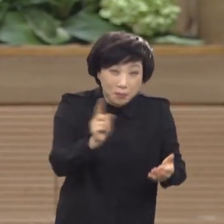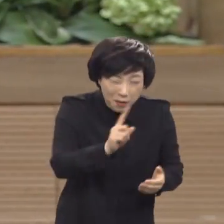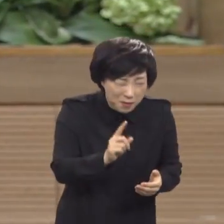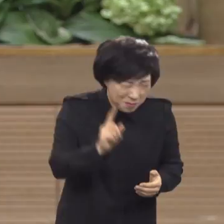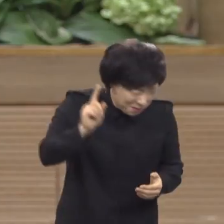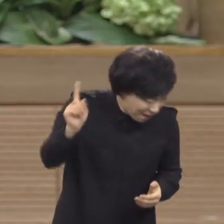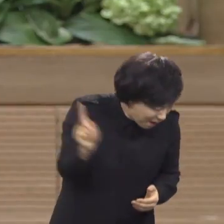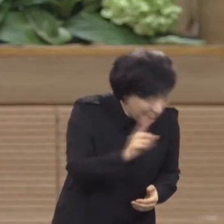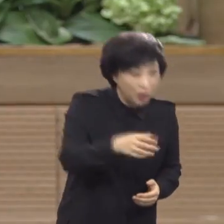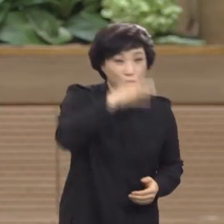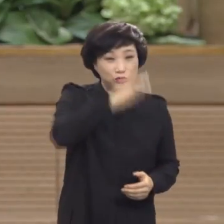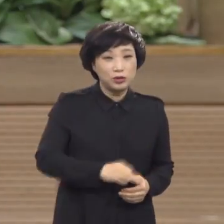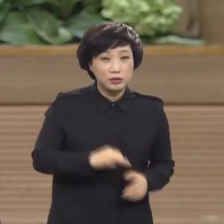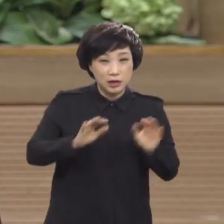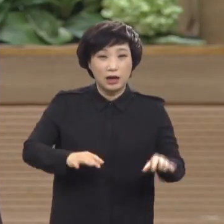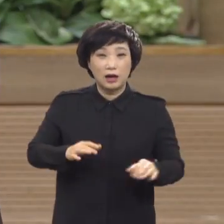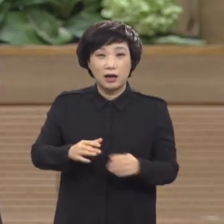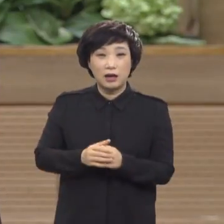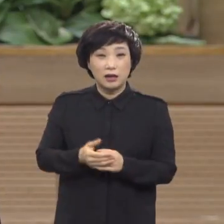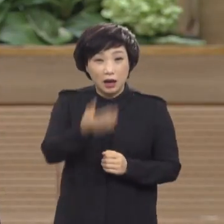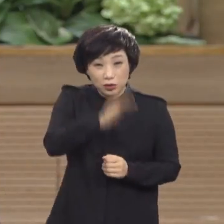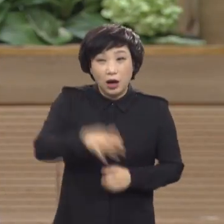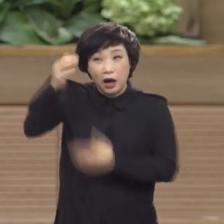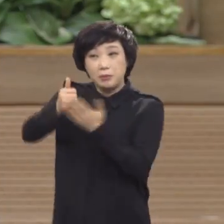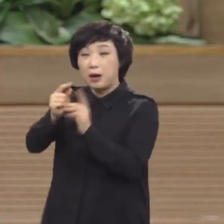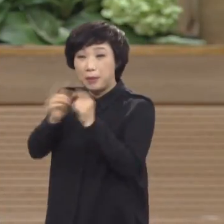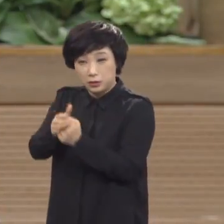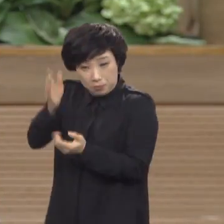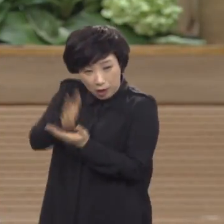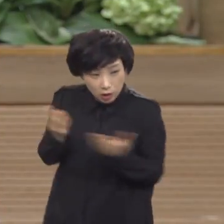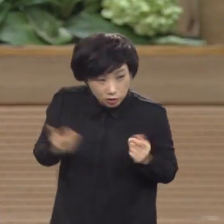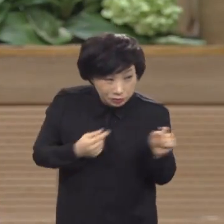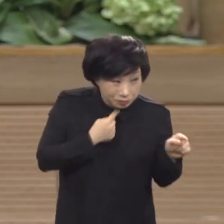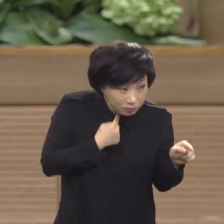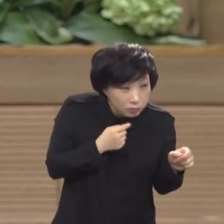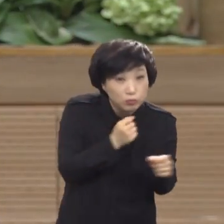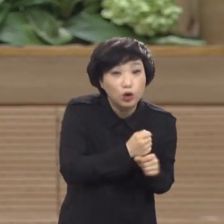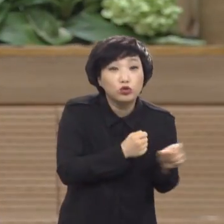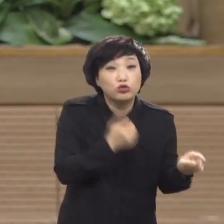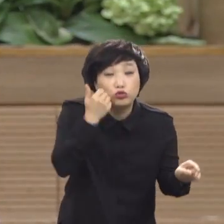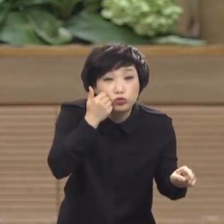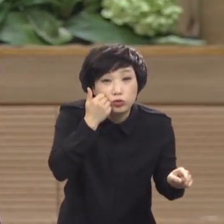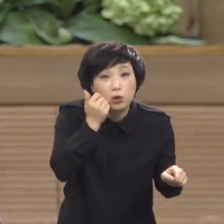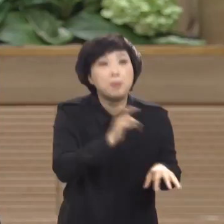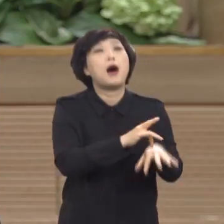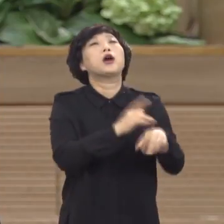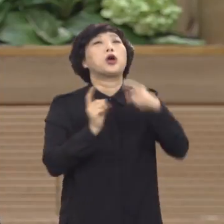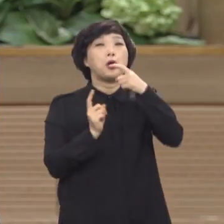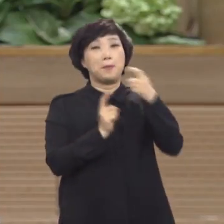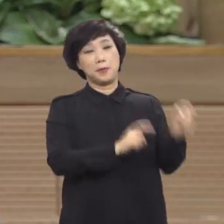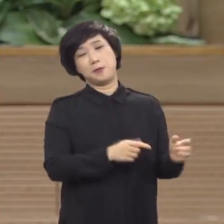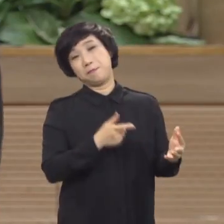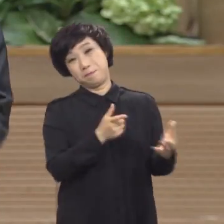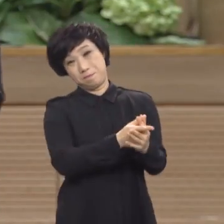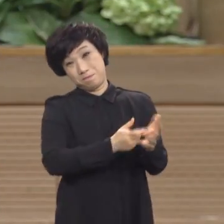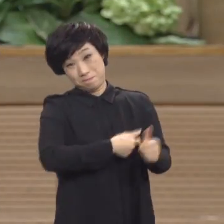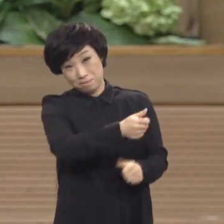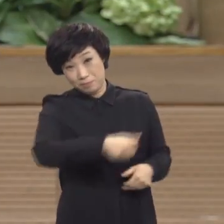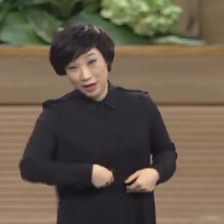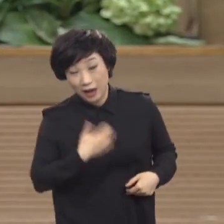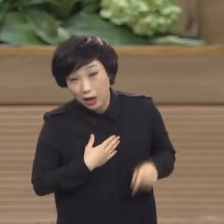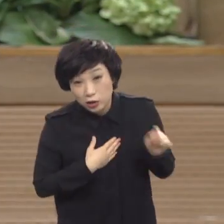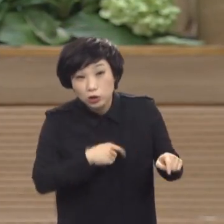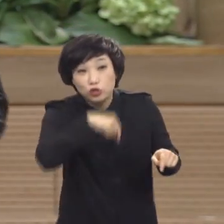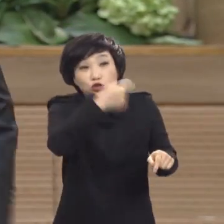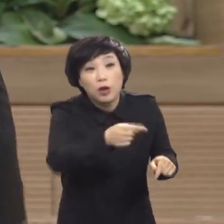준다고 해도 하나님이 하지 말라는 짓을 하게 하는 것은 마귀의 미혹이야. 네.